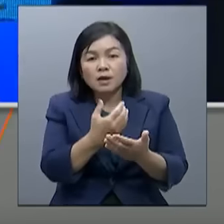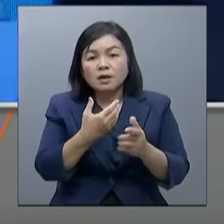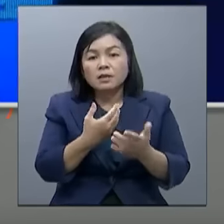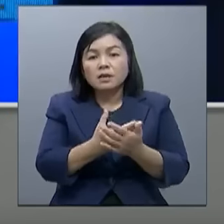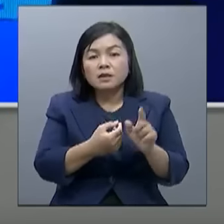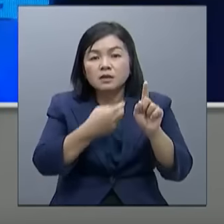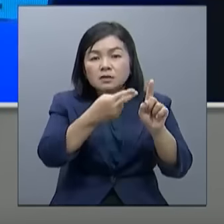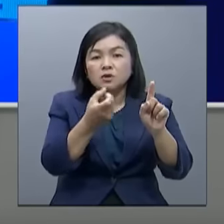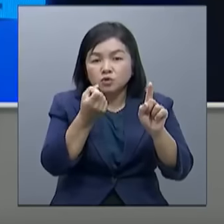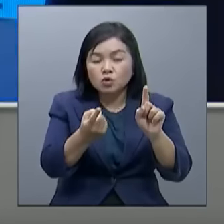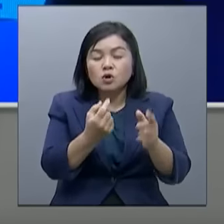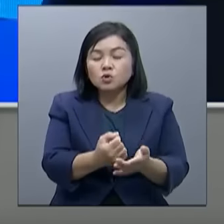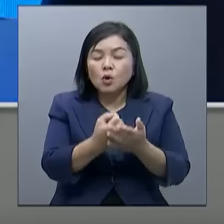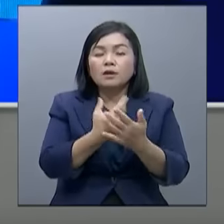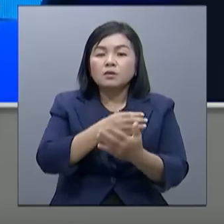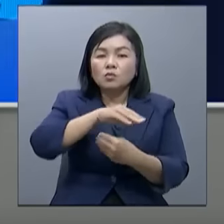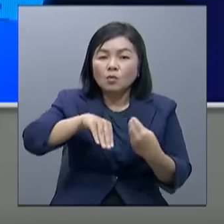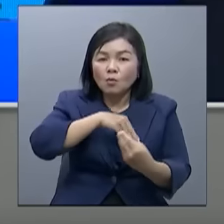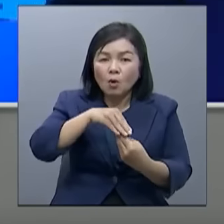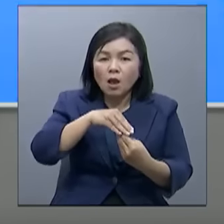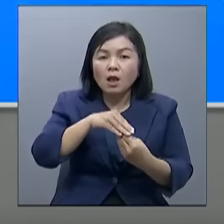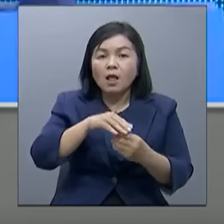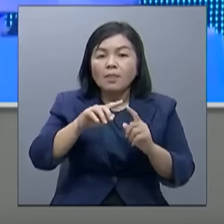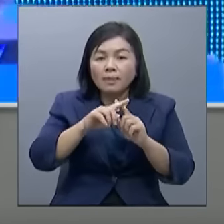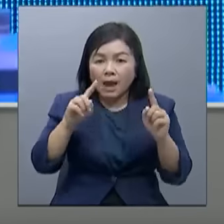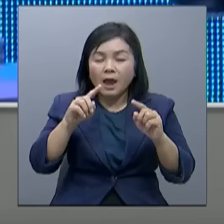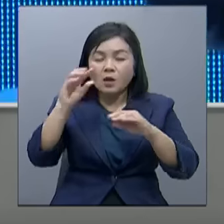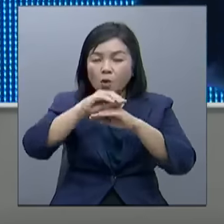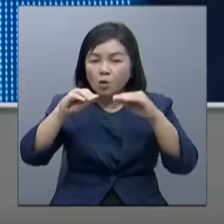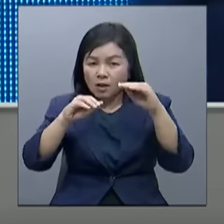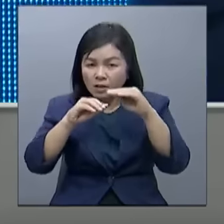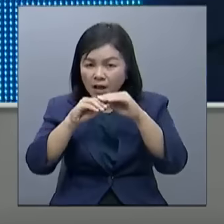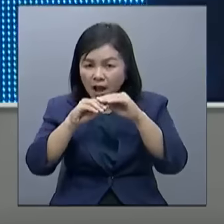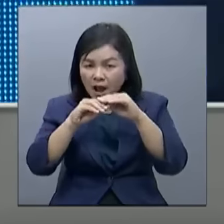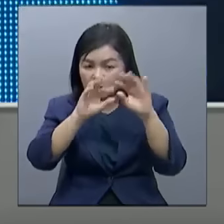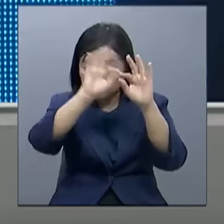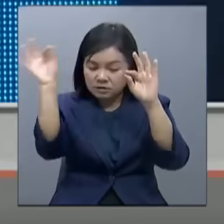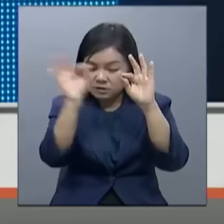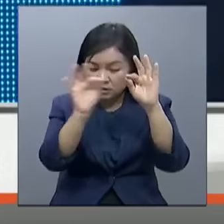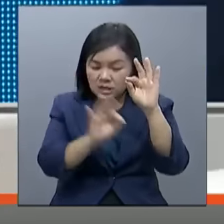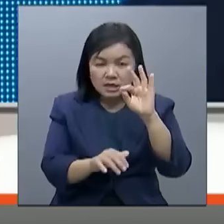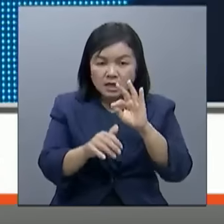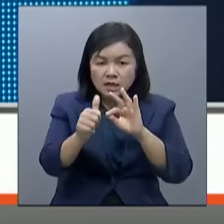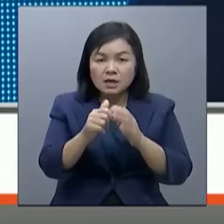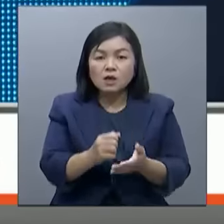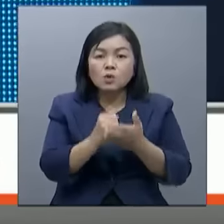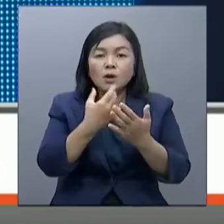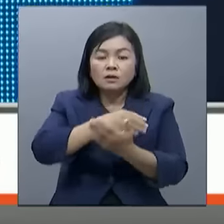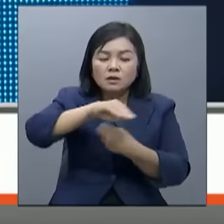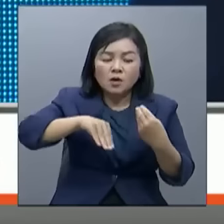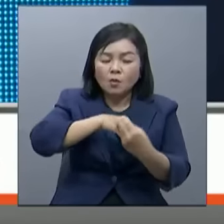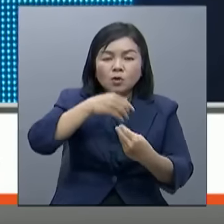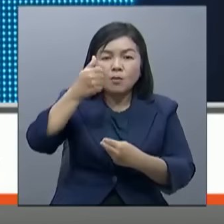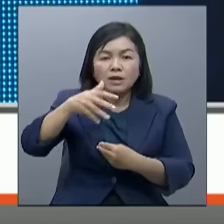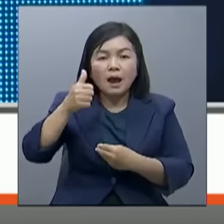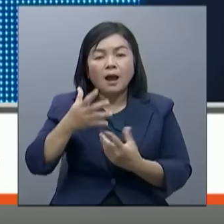ช่วยได้ไวนะคะแต่ถ้าขาดการออกแบบโครงการให้รัดกุมการกระตุ้นเศรษฐกิจมันอาจจะไม่เกิดเช่นนั้นแล้วค่ะเฟสที่